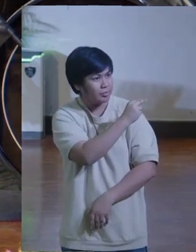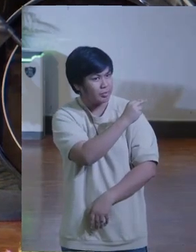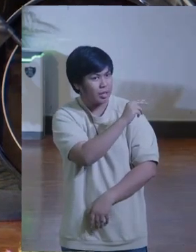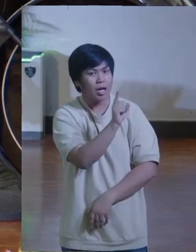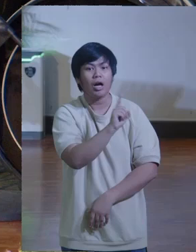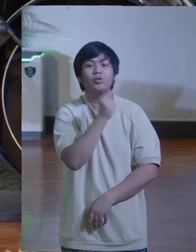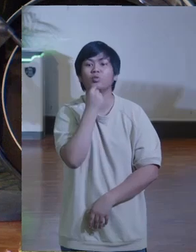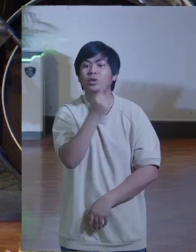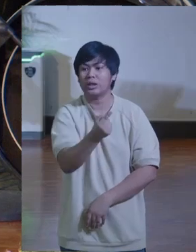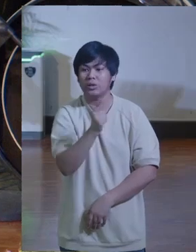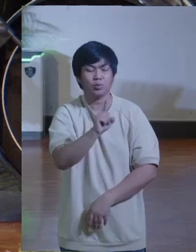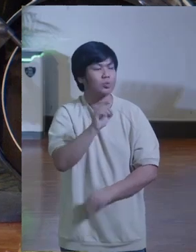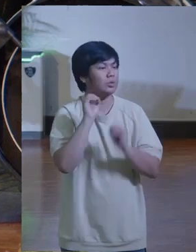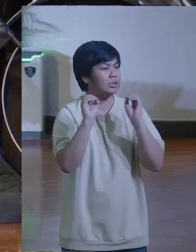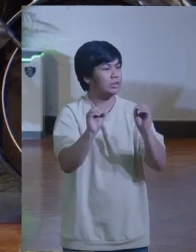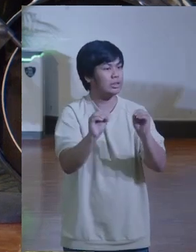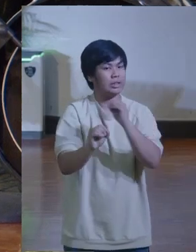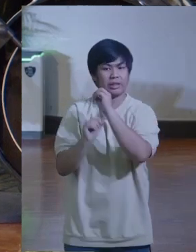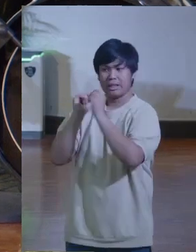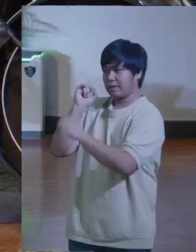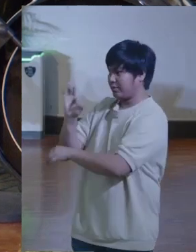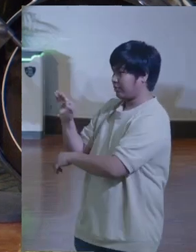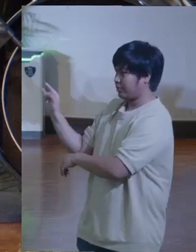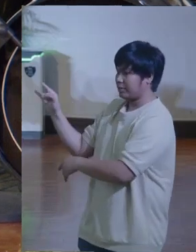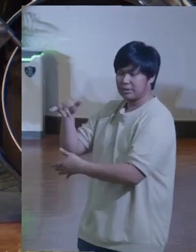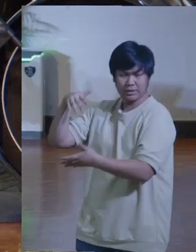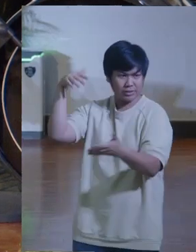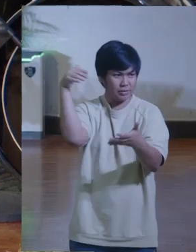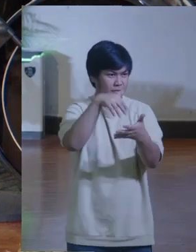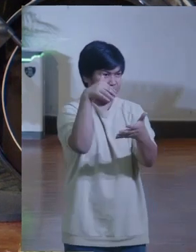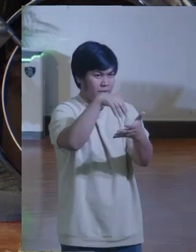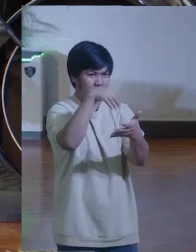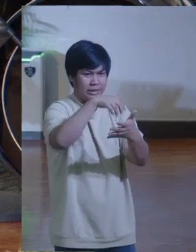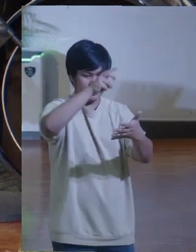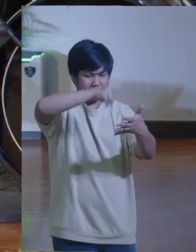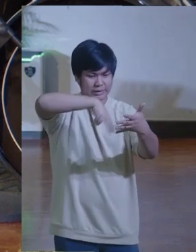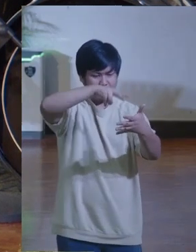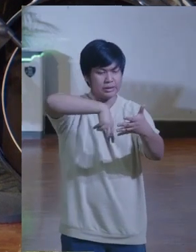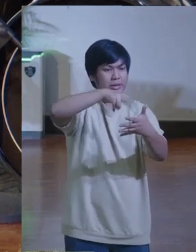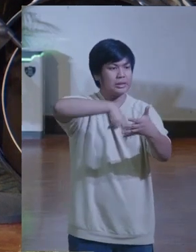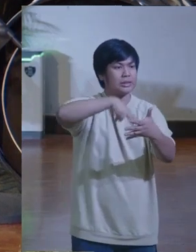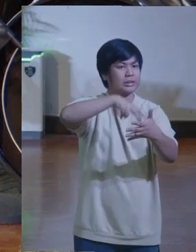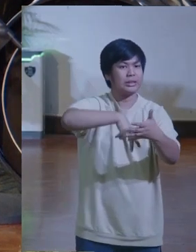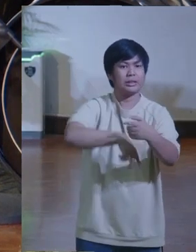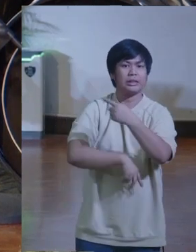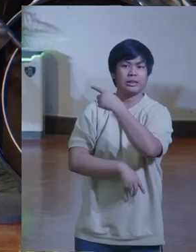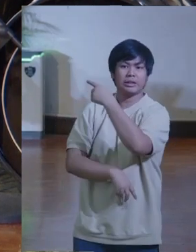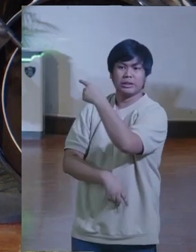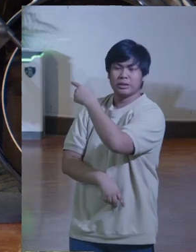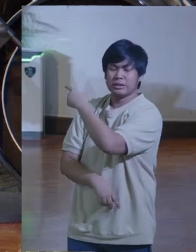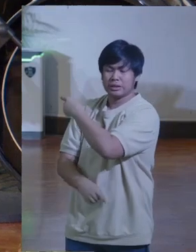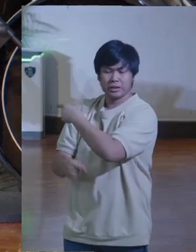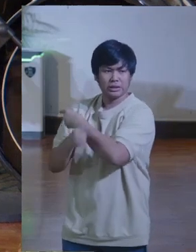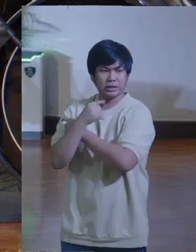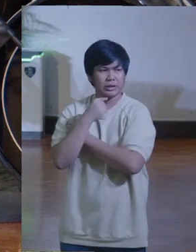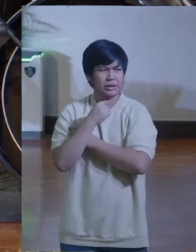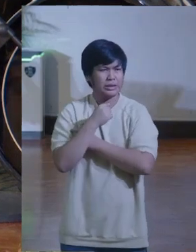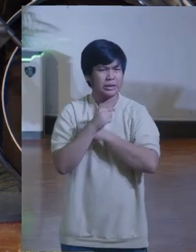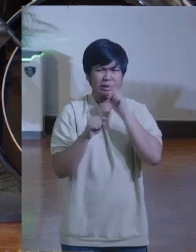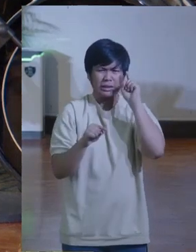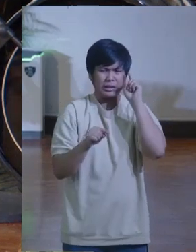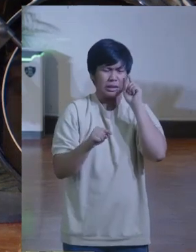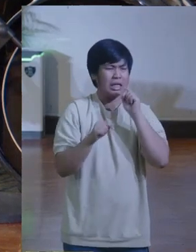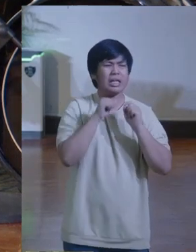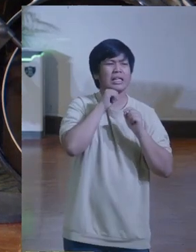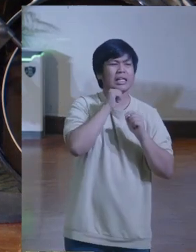Romano-Katolika. Ngayon, pag binabasa ko po itong mga bagay na ito, hindi ko po